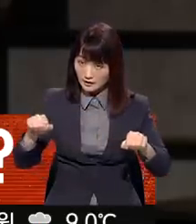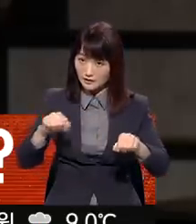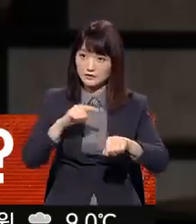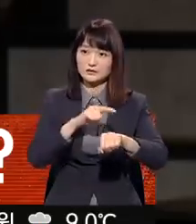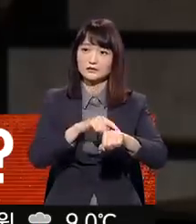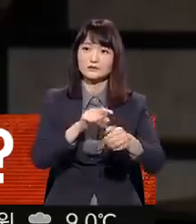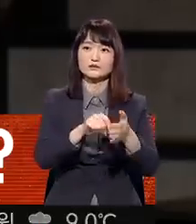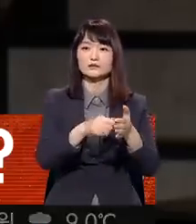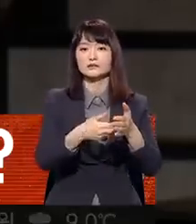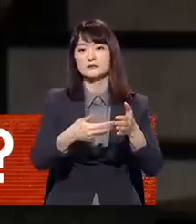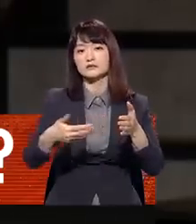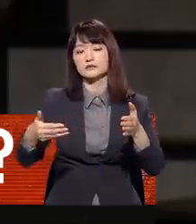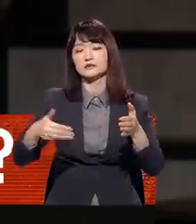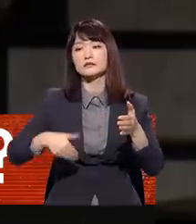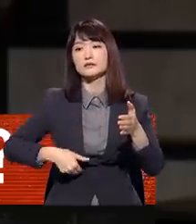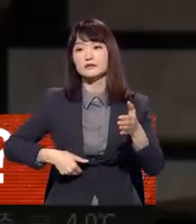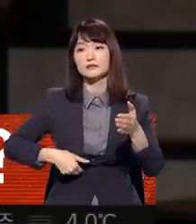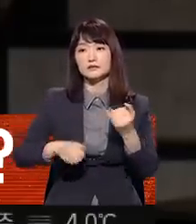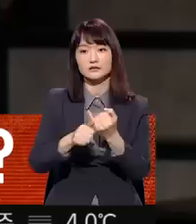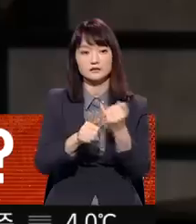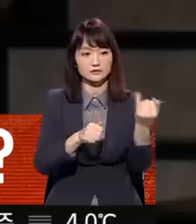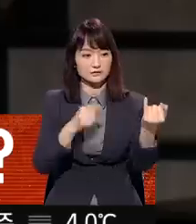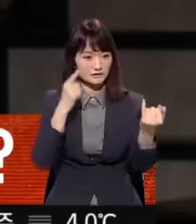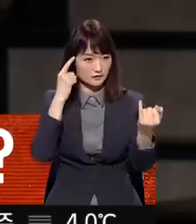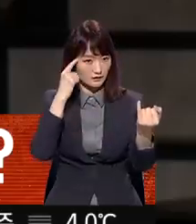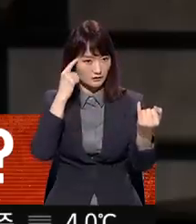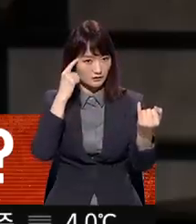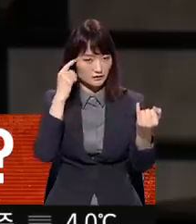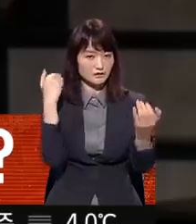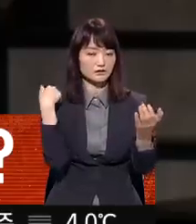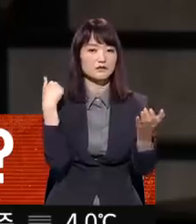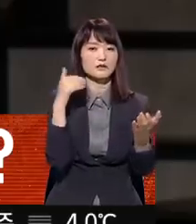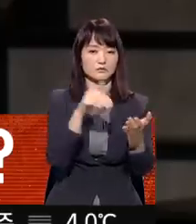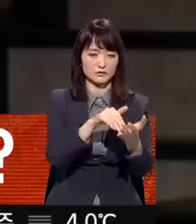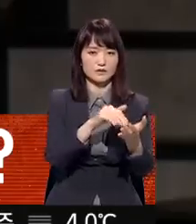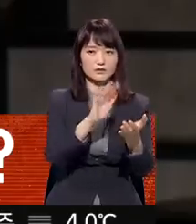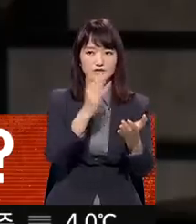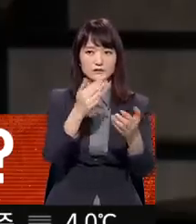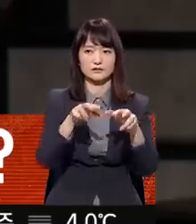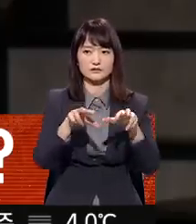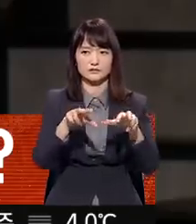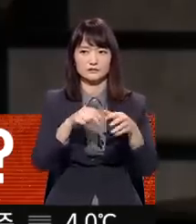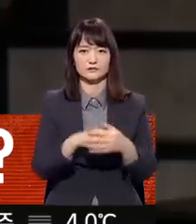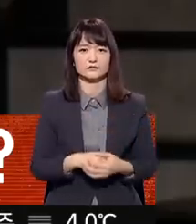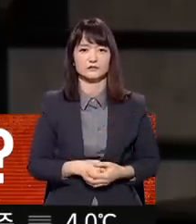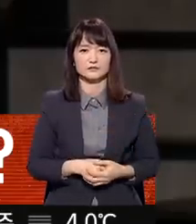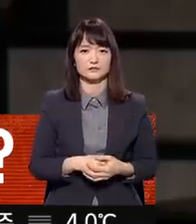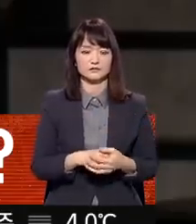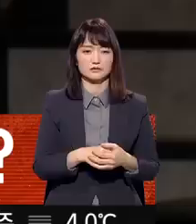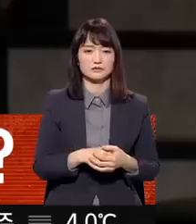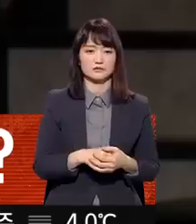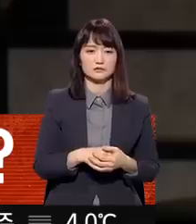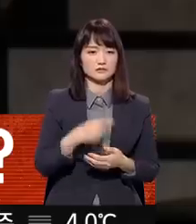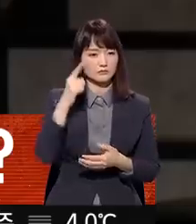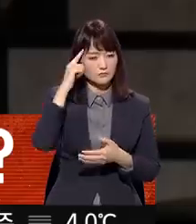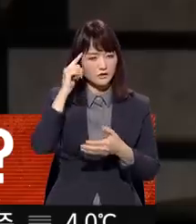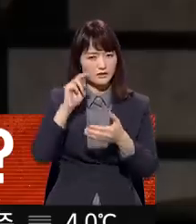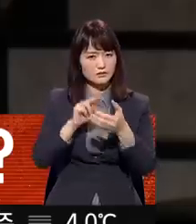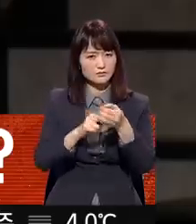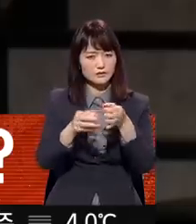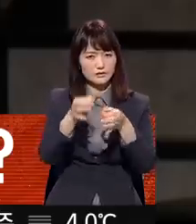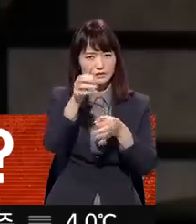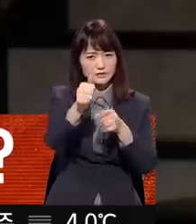좀 흘려보낼 필요가 있으면 아내가 좀 제정신으로 돌아와야 된다. 그러니까 왜냐하면 지금 스팀이 가득 차 있어서 이 폭발 직전에